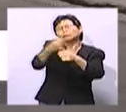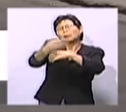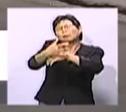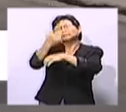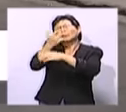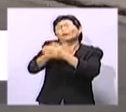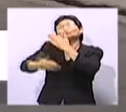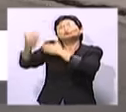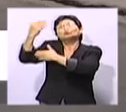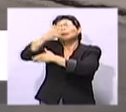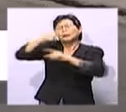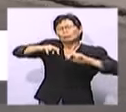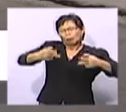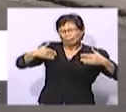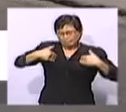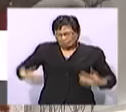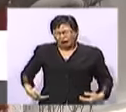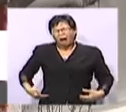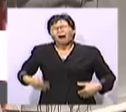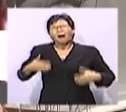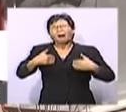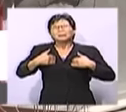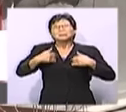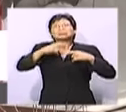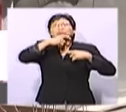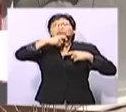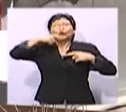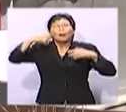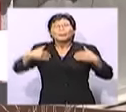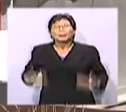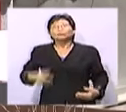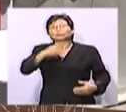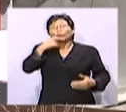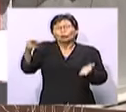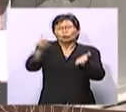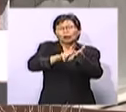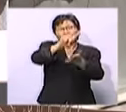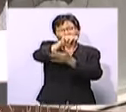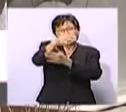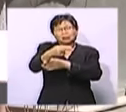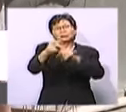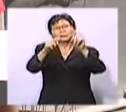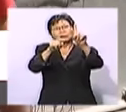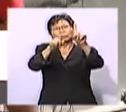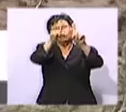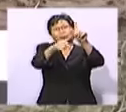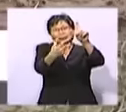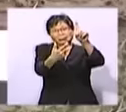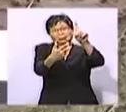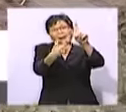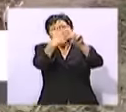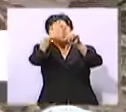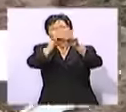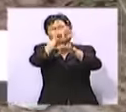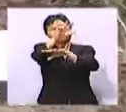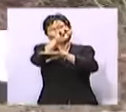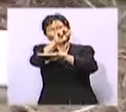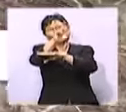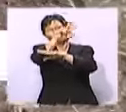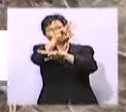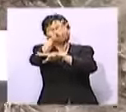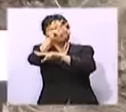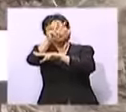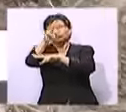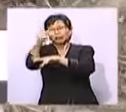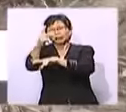berkenaan. Akibatnya, tubuh mengalami dehidrasi. Menurut rekod TH, 1/3 daripada 30,200